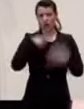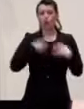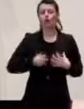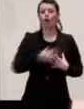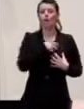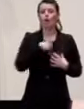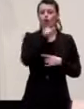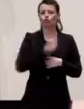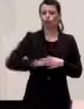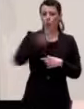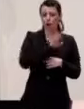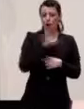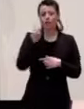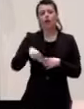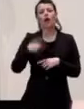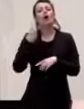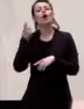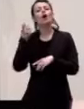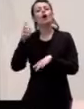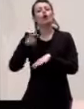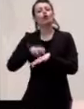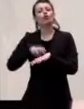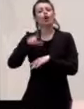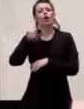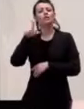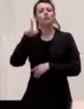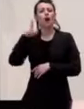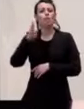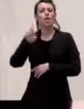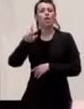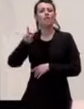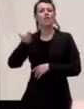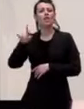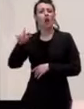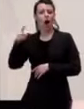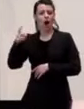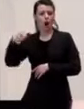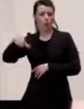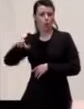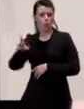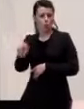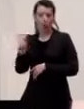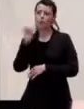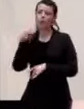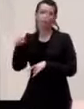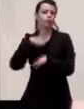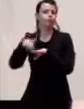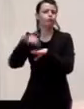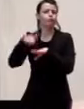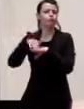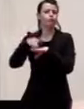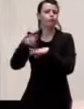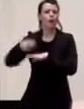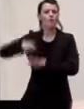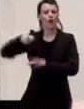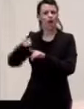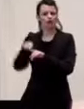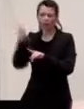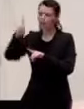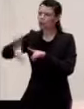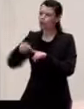una importante esperta in risk management, componente di molti nuclei